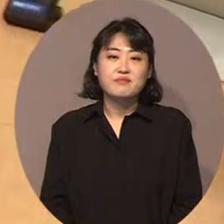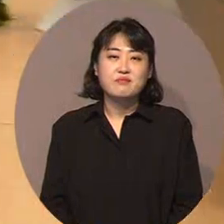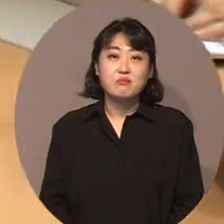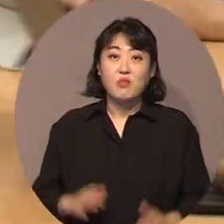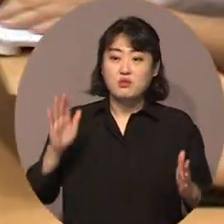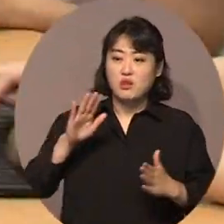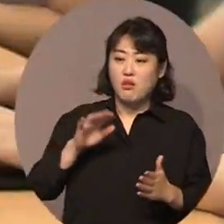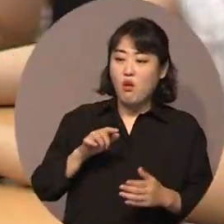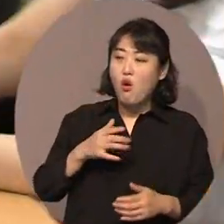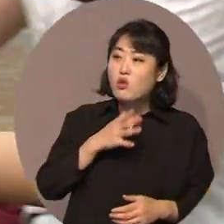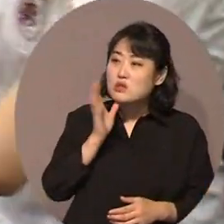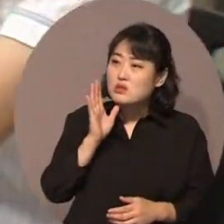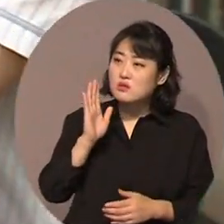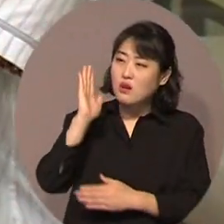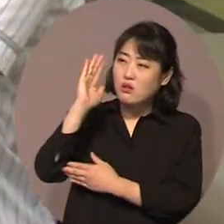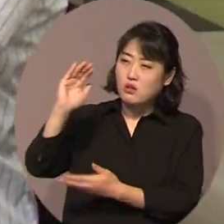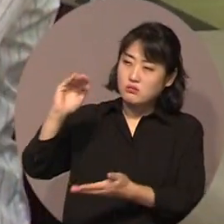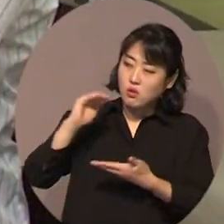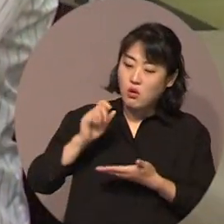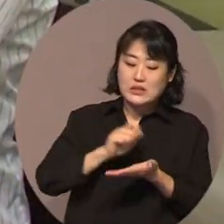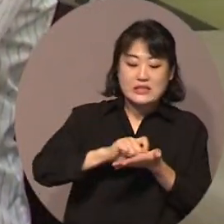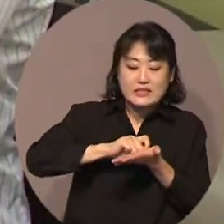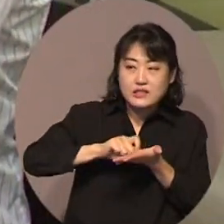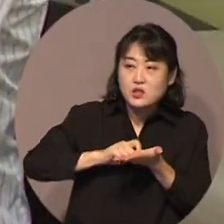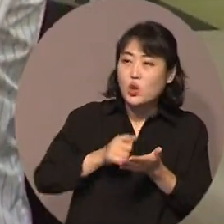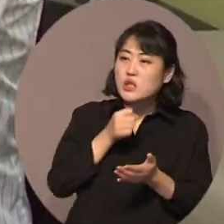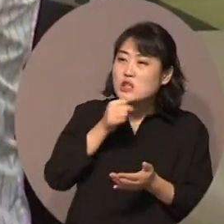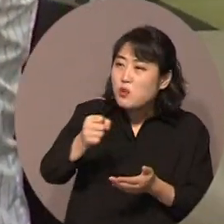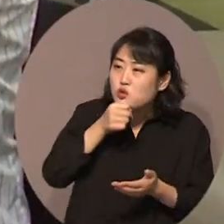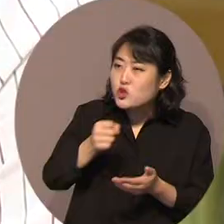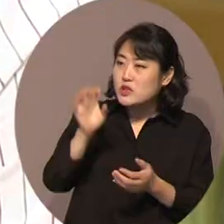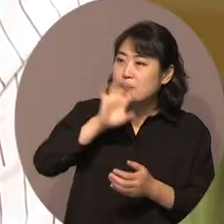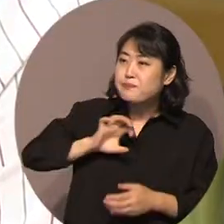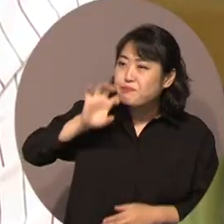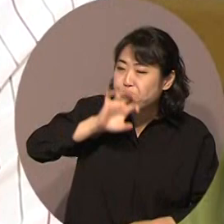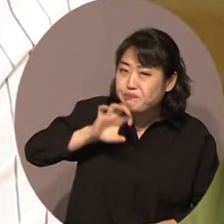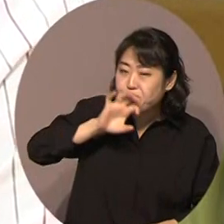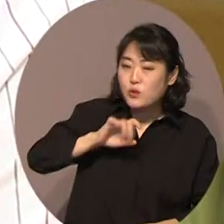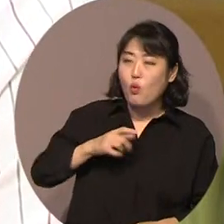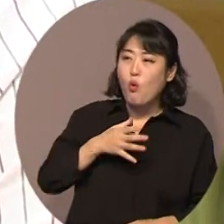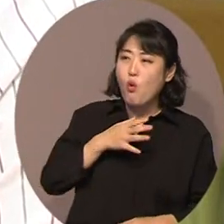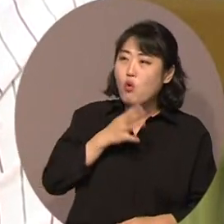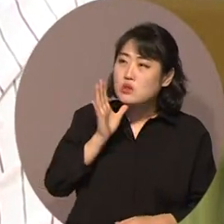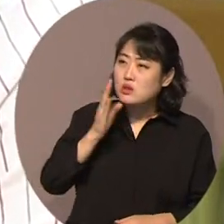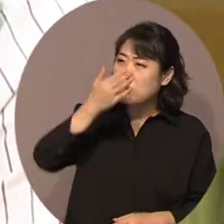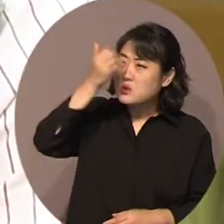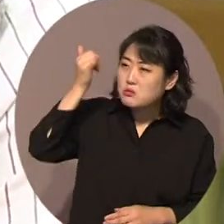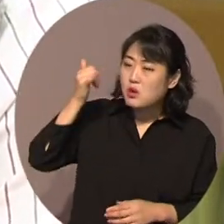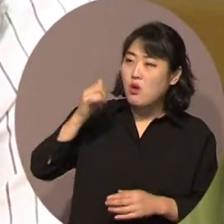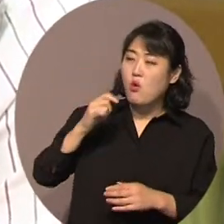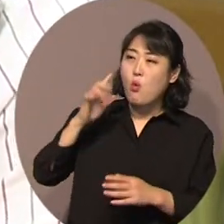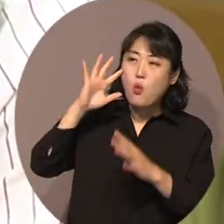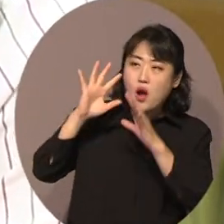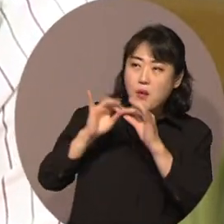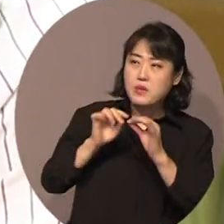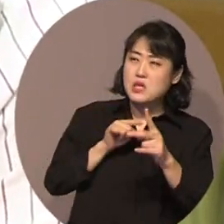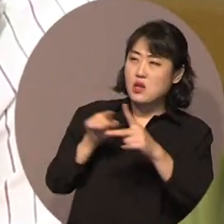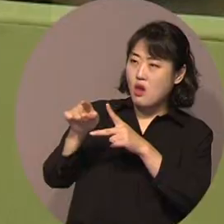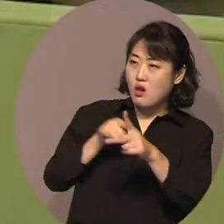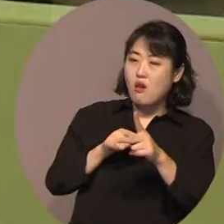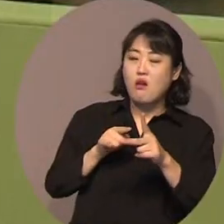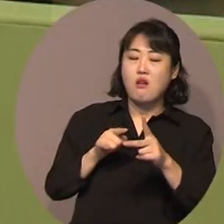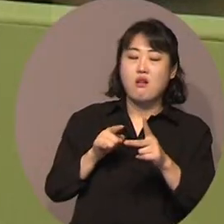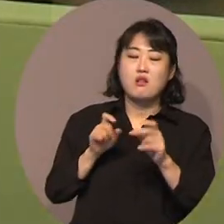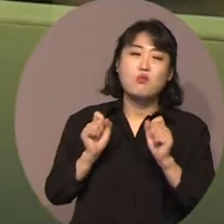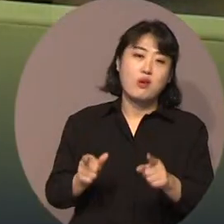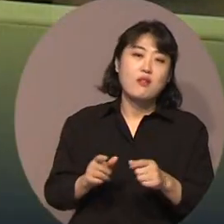학생들은 어르신들의 이야기를 들으며 글쓰기와 인터뷰 연습은 물론 어른 세대를 이해하고 공감하는 기회를 얻습니다.